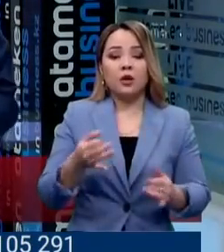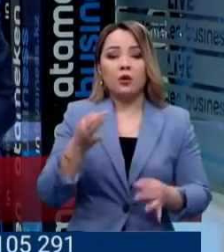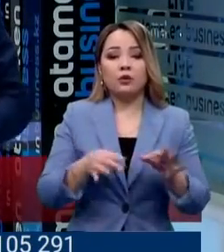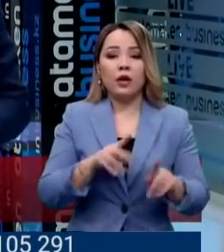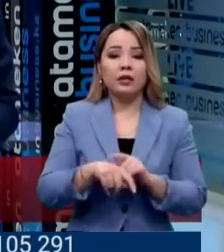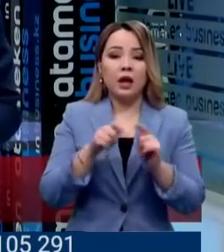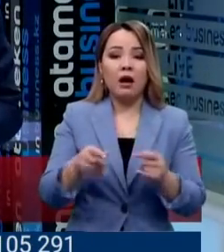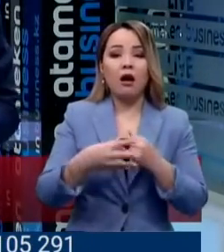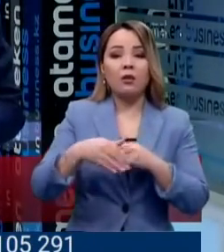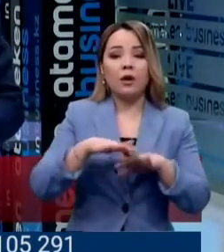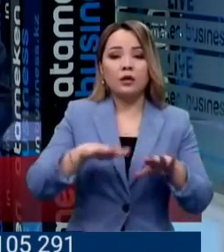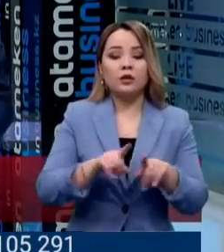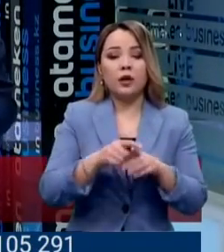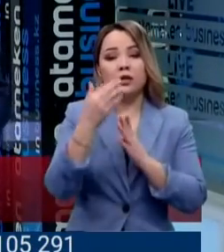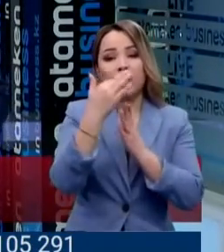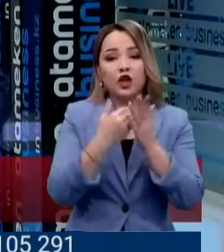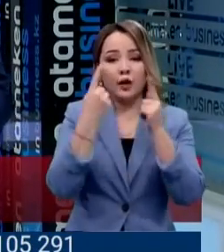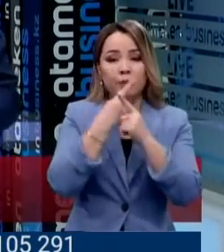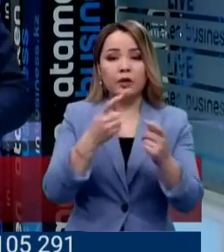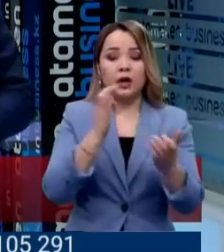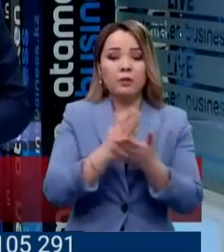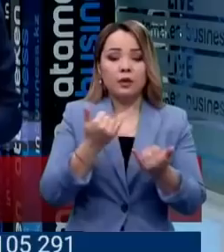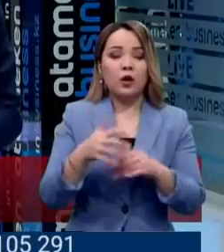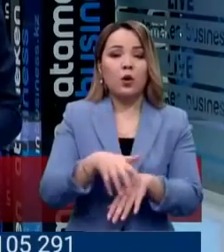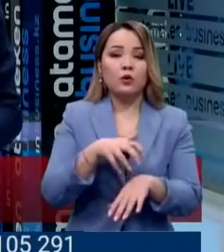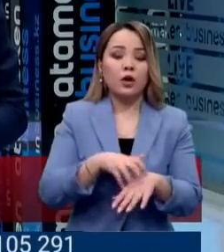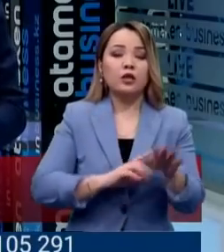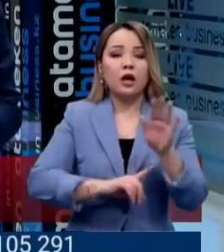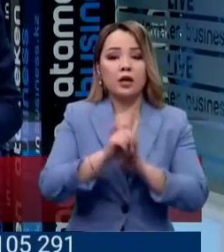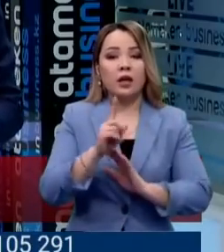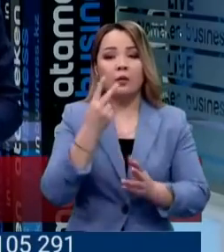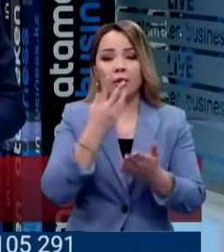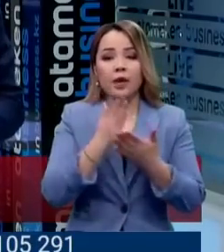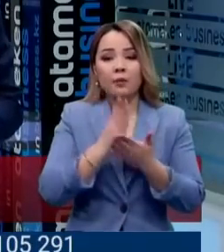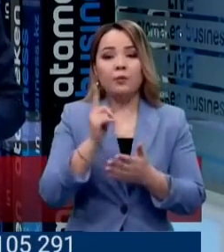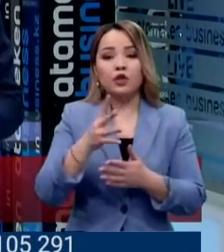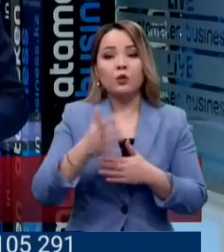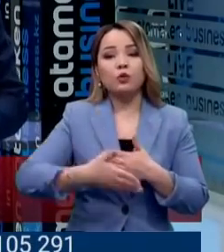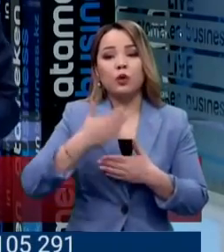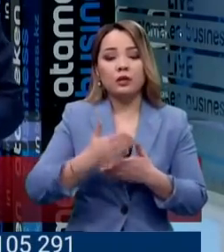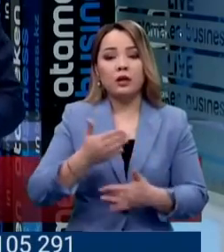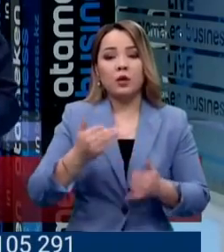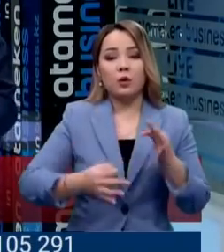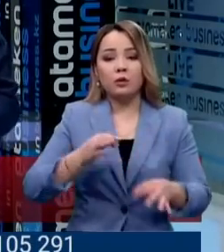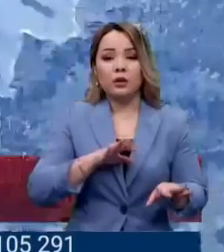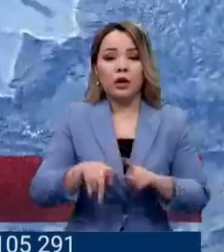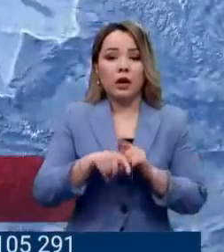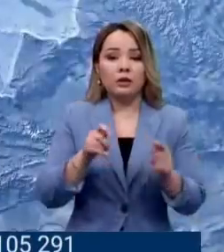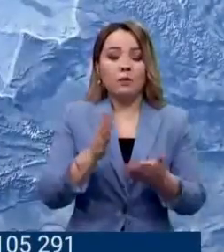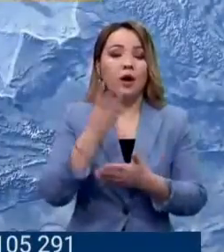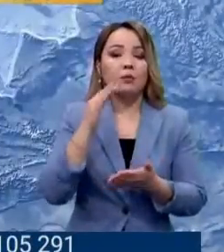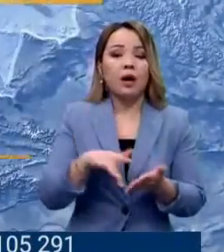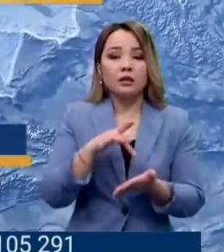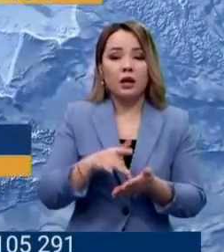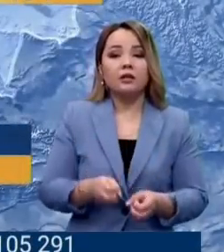жиі жасалатын аймақтардың тізімін жариялады. Көшті Шығыс Қазақстан облысы бастады. Мұнда 1,5 мыңға жуық қылмыс тіркелген. Алматыда